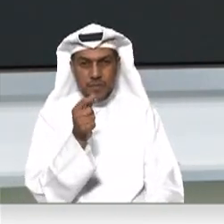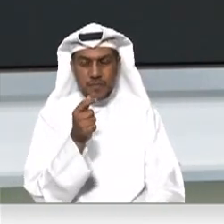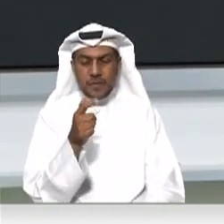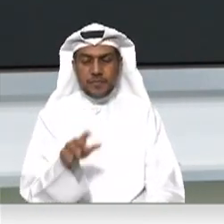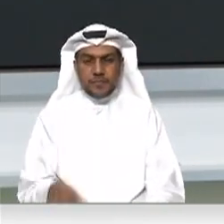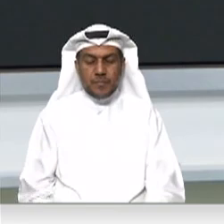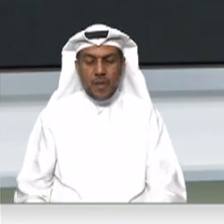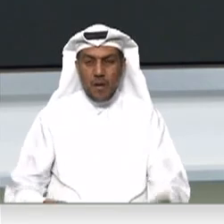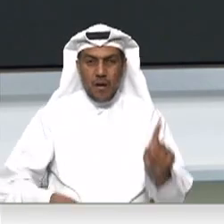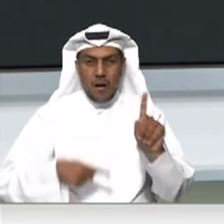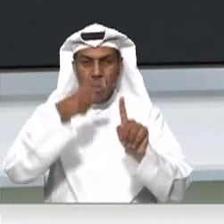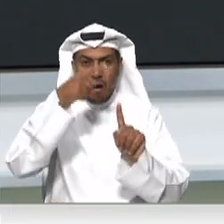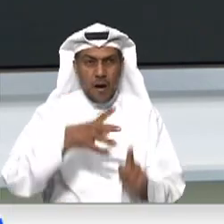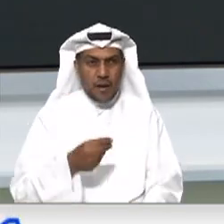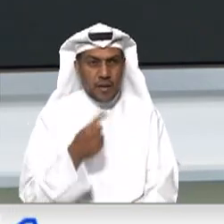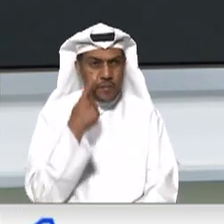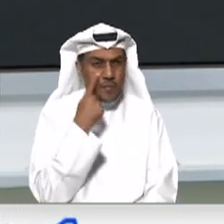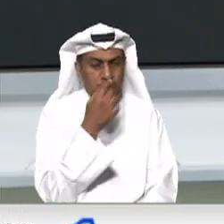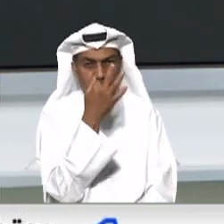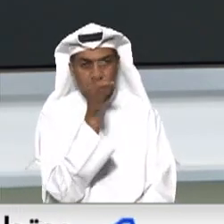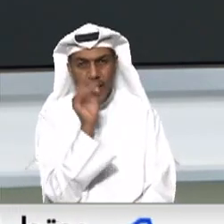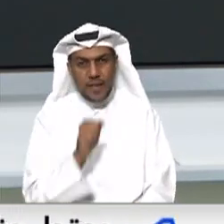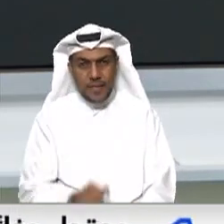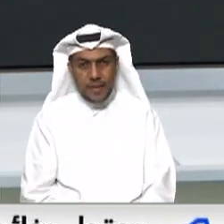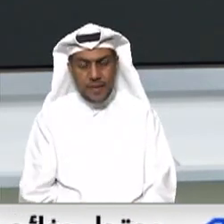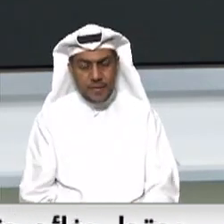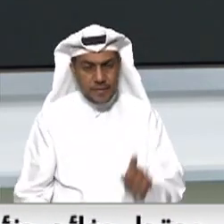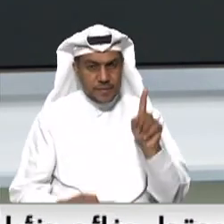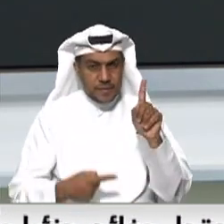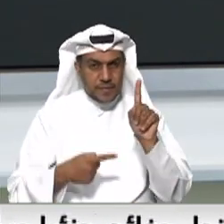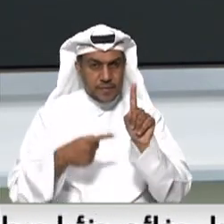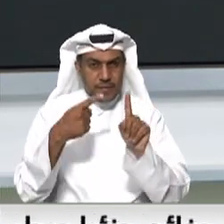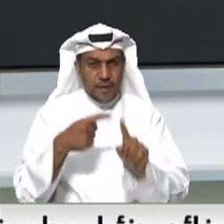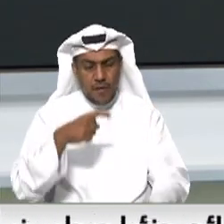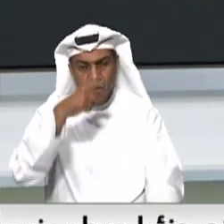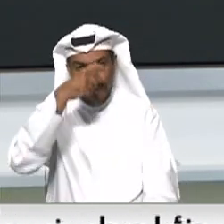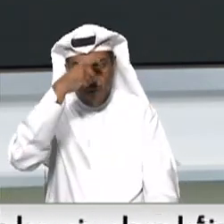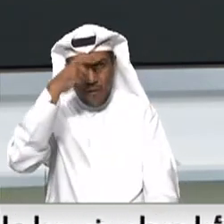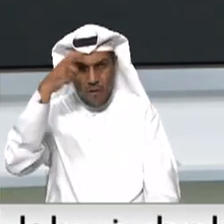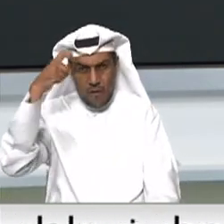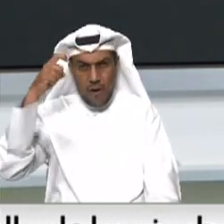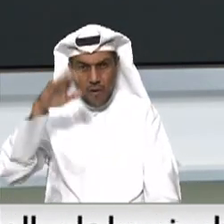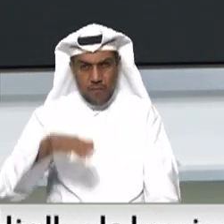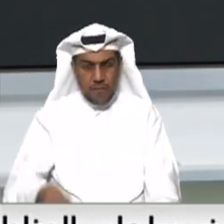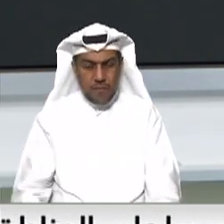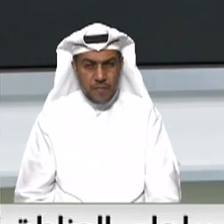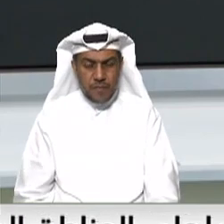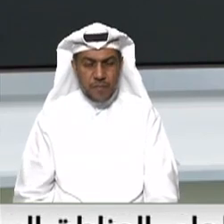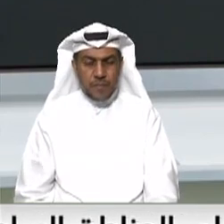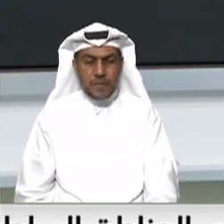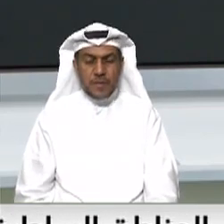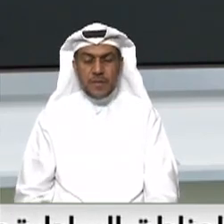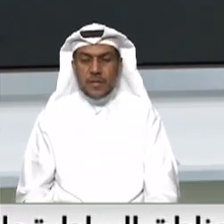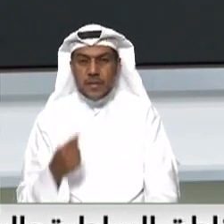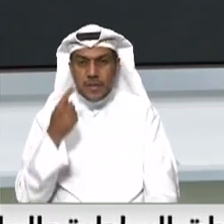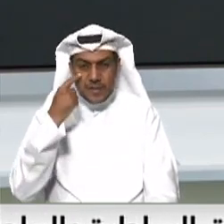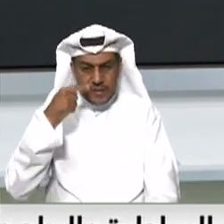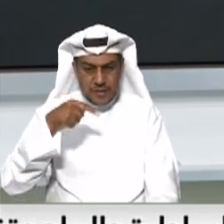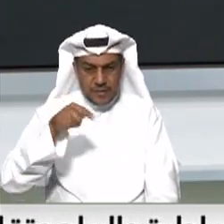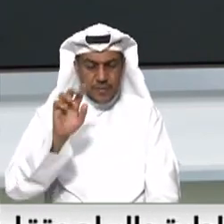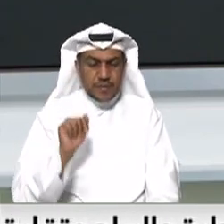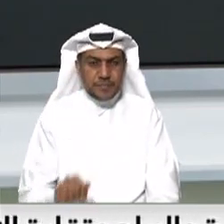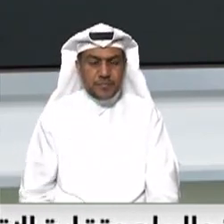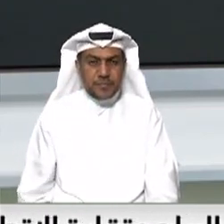المناطق درجه الحراره حاليا 30 درجه مئويه اجواءنا حاره نسبيا خلال الساعات القادمه